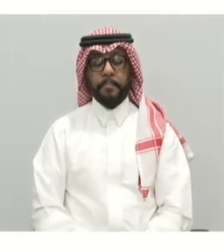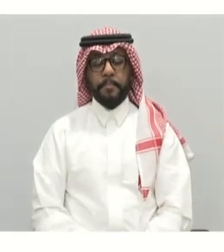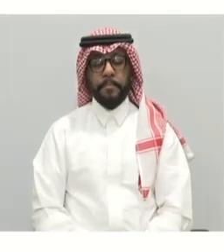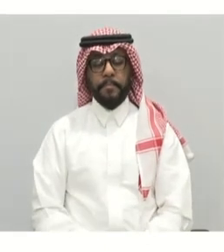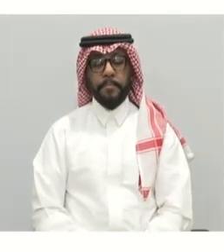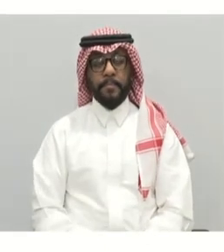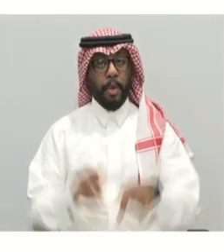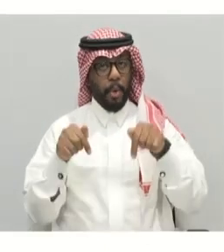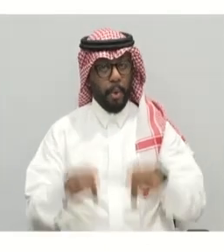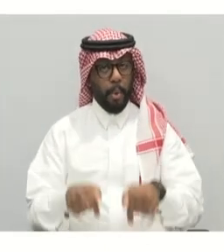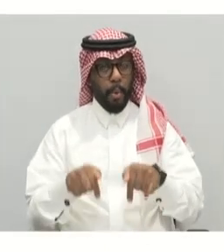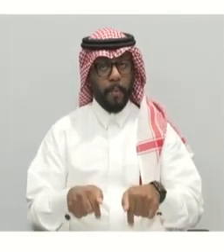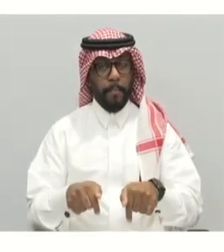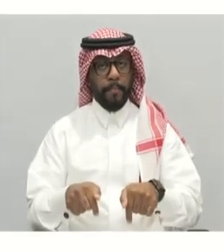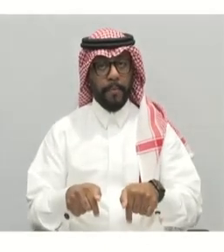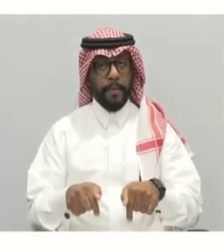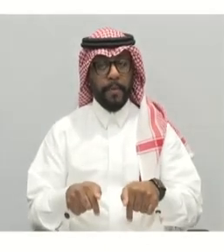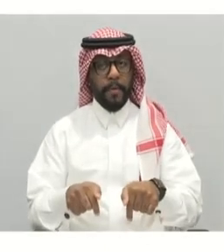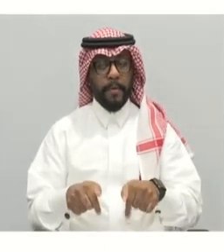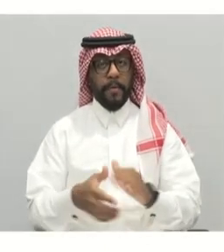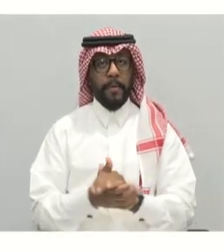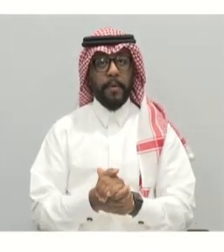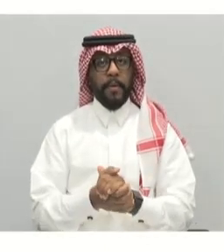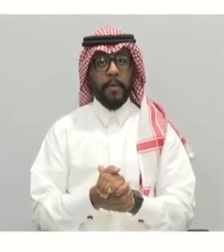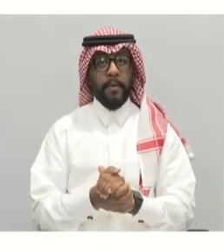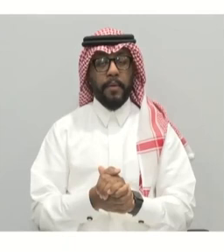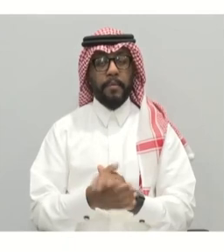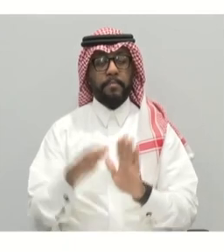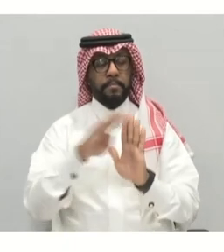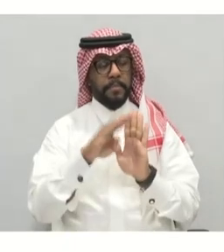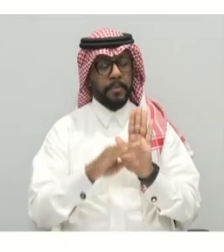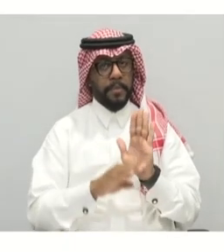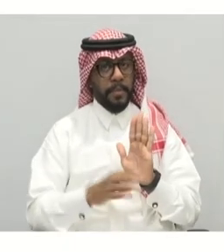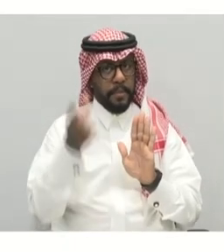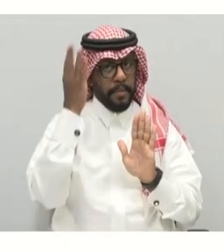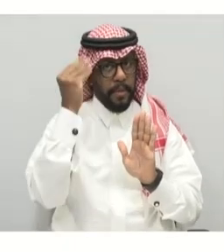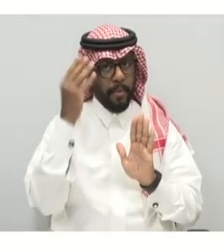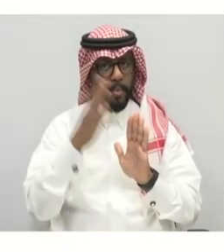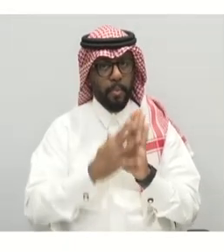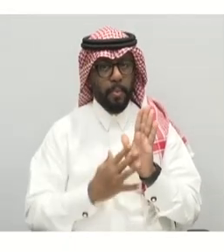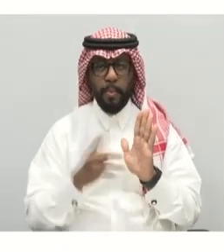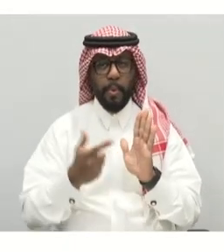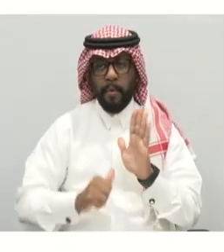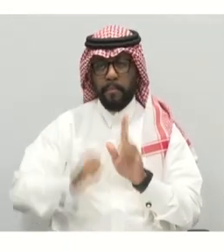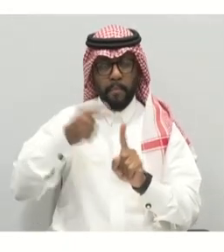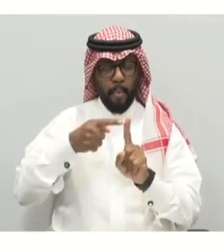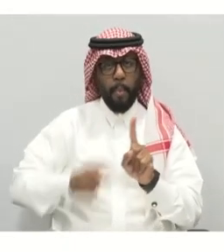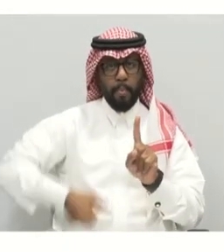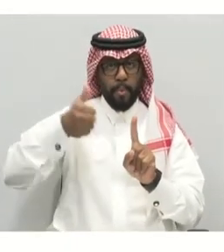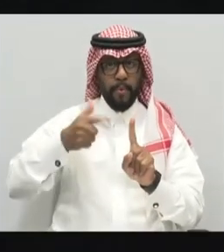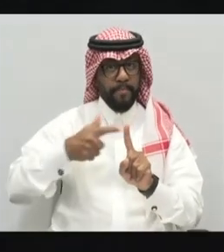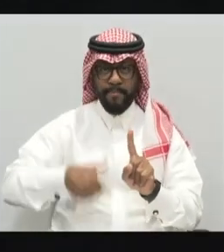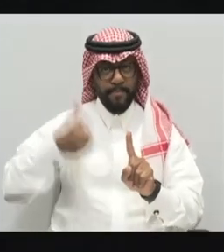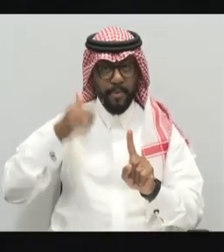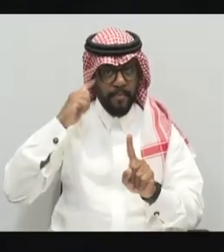اذا في درسنا اليوم باذن الله درسنا اليوم تعرفنا على المواطن الصالح وذكرنا